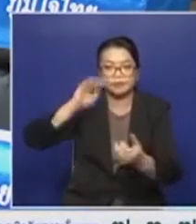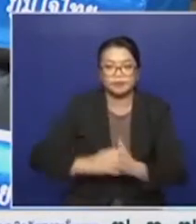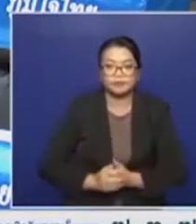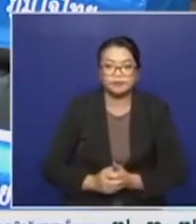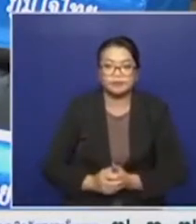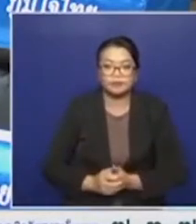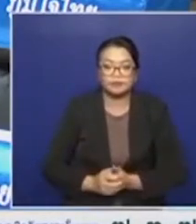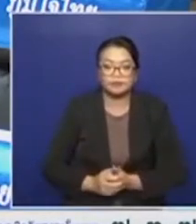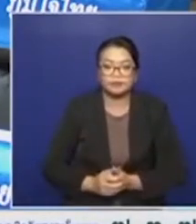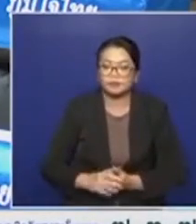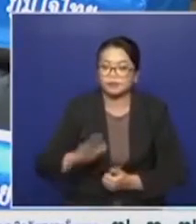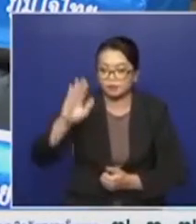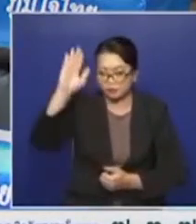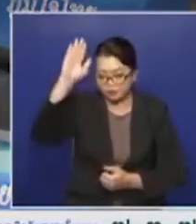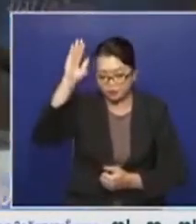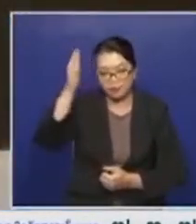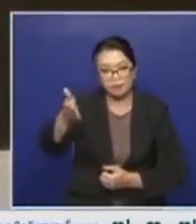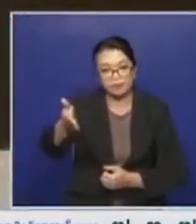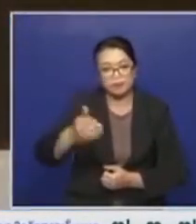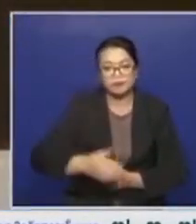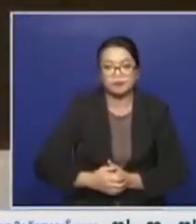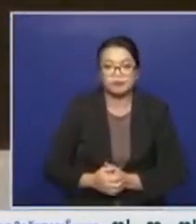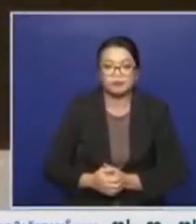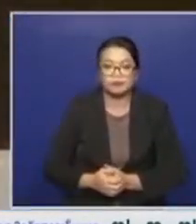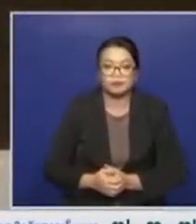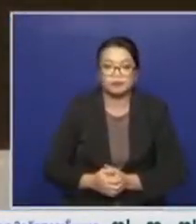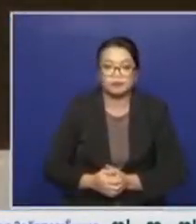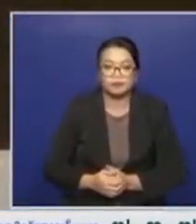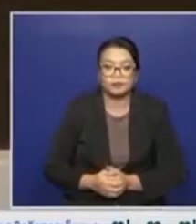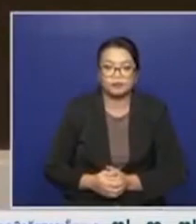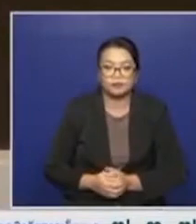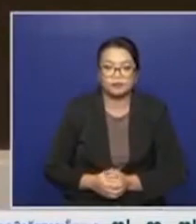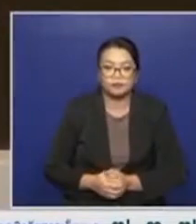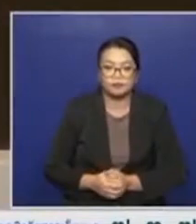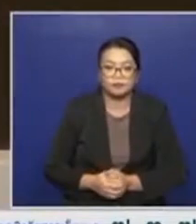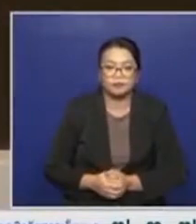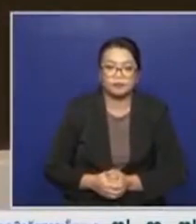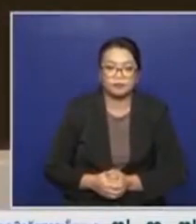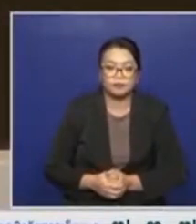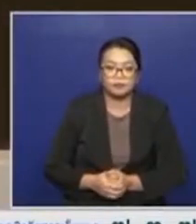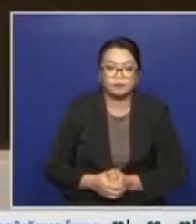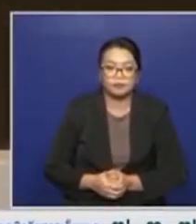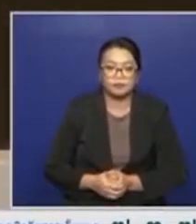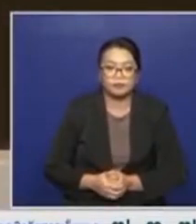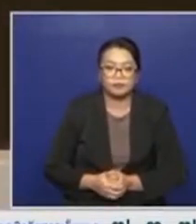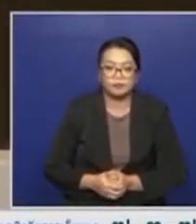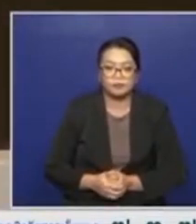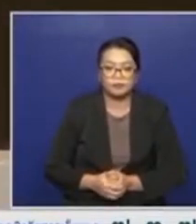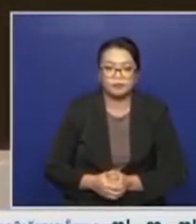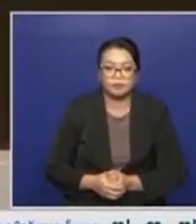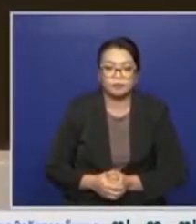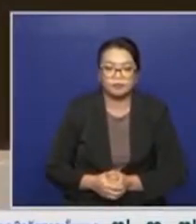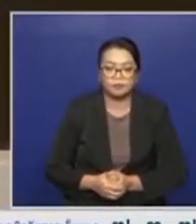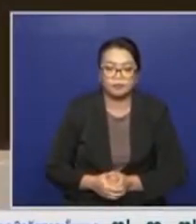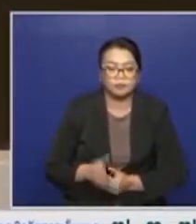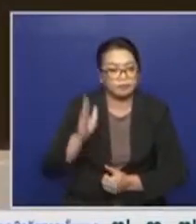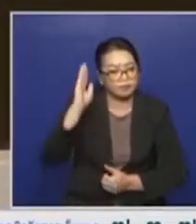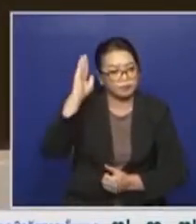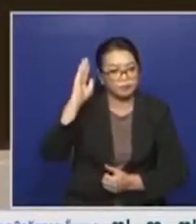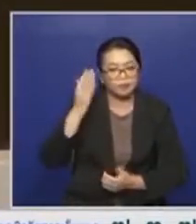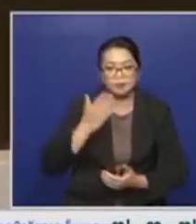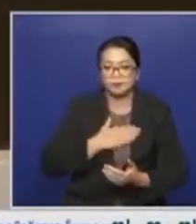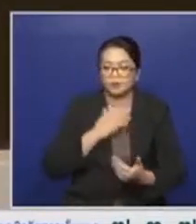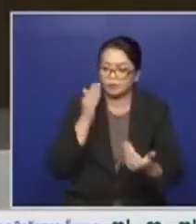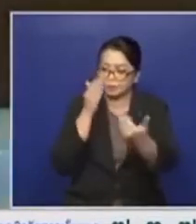ขอประท้วงครับท่านประธานครับใครต้องใช้วุฒิครับอายุประสบอะไรครับคือท่านผู้ผมใช้วุฒิ